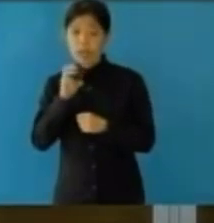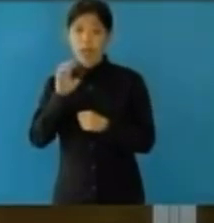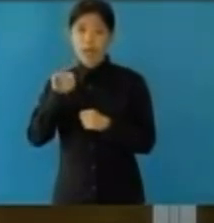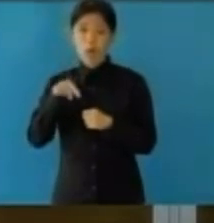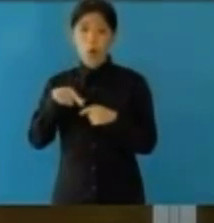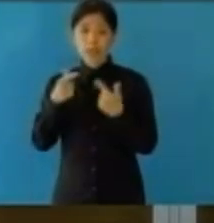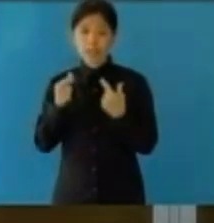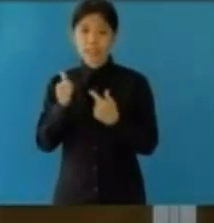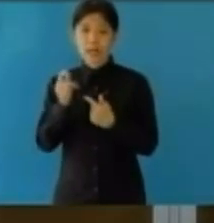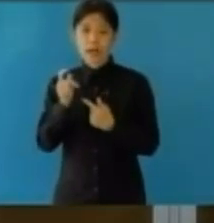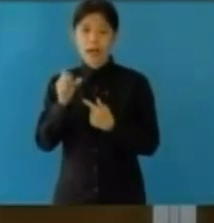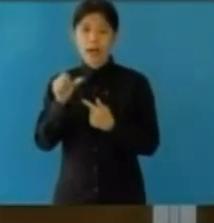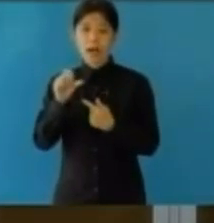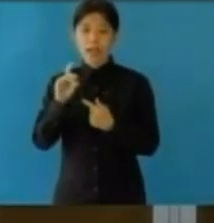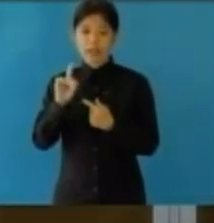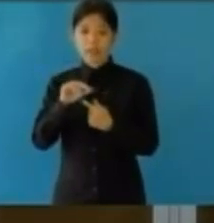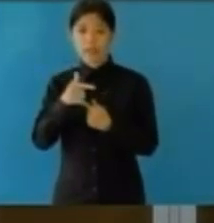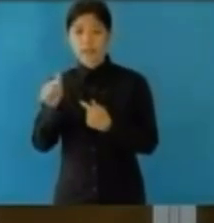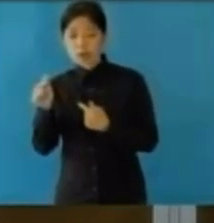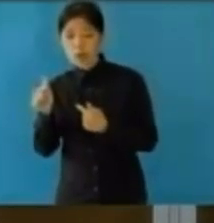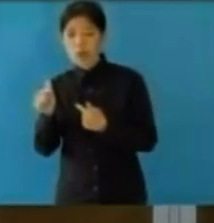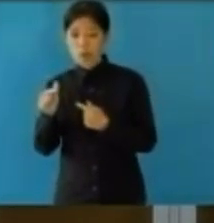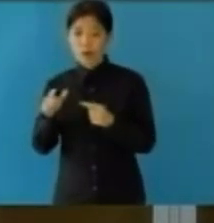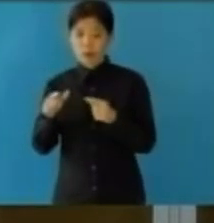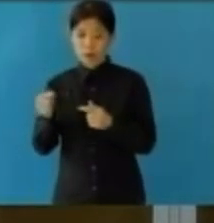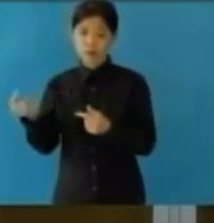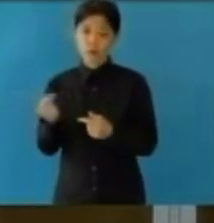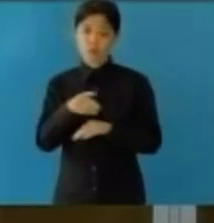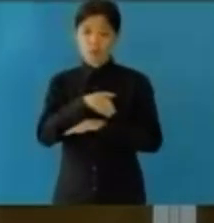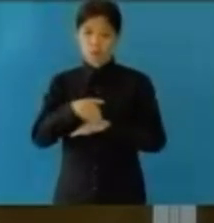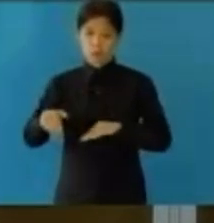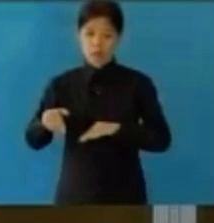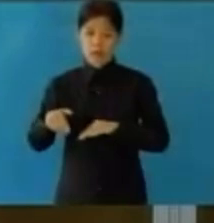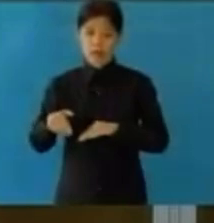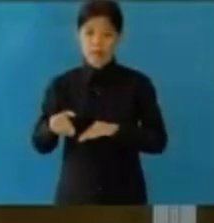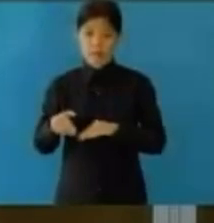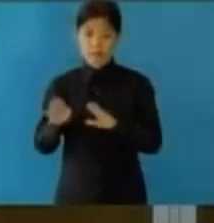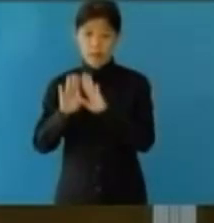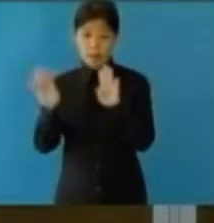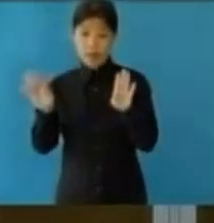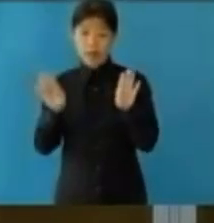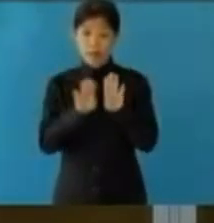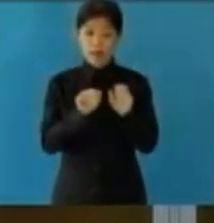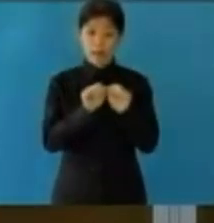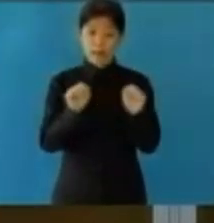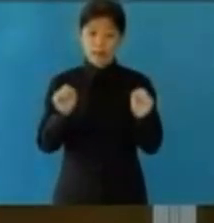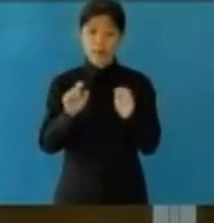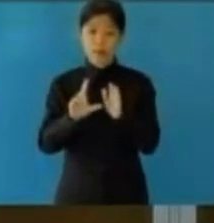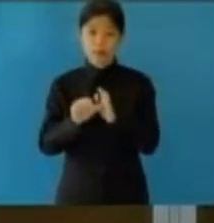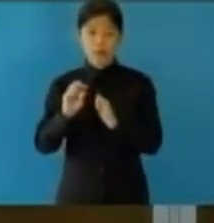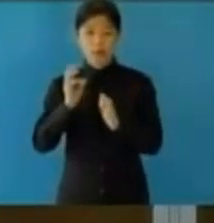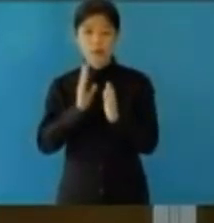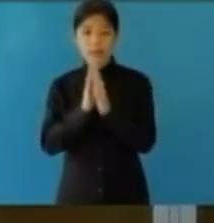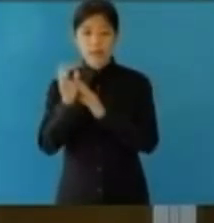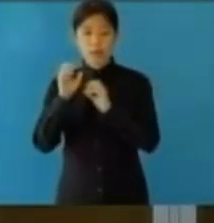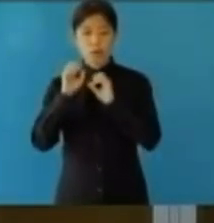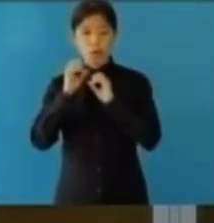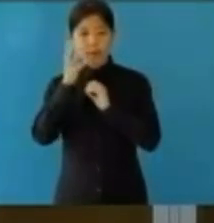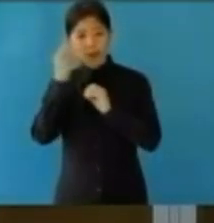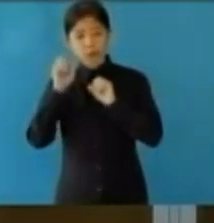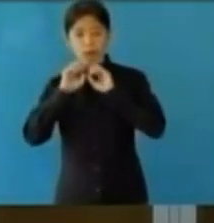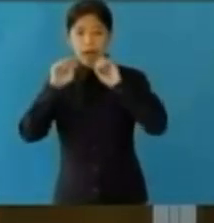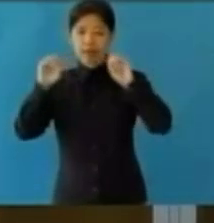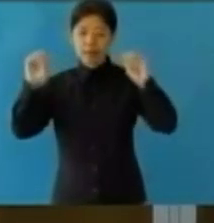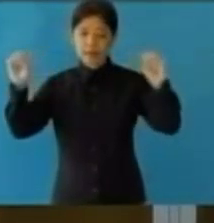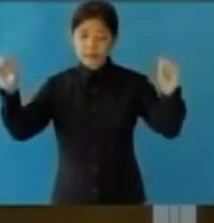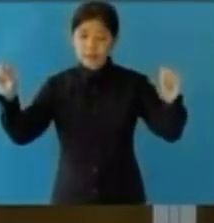本県出身の著名人に出演していただきます。開閉会式では、本県の多彩な魅力発信などの演出効果を